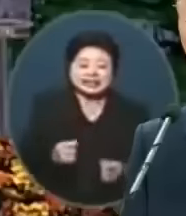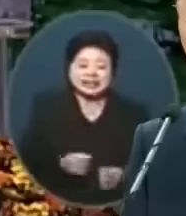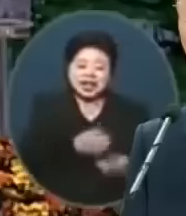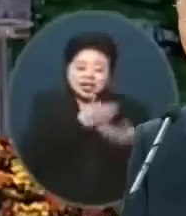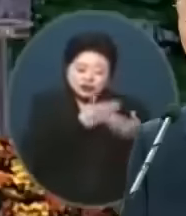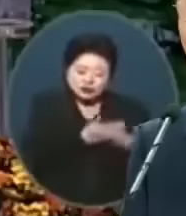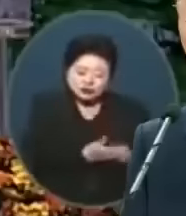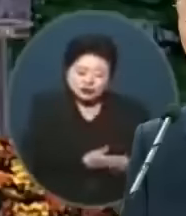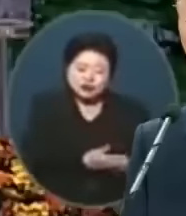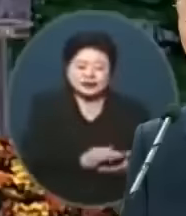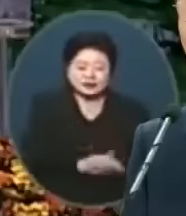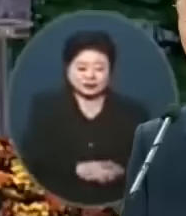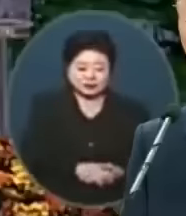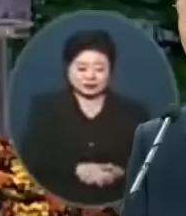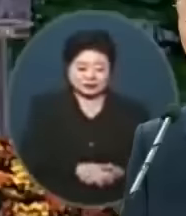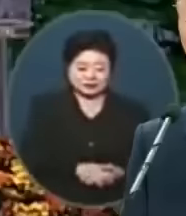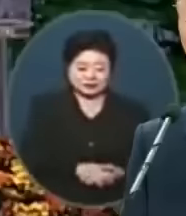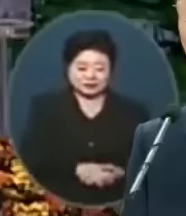것을